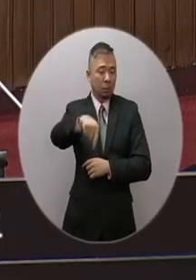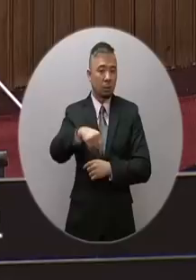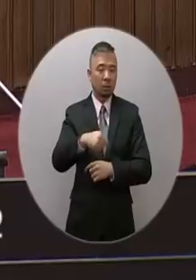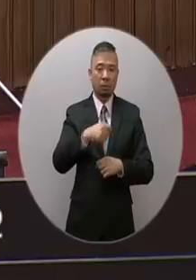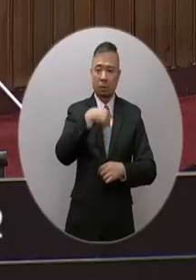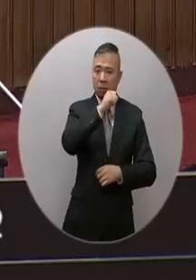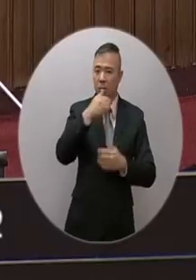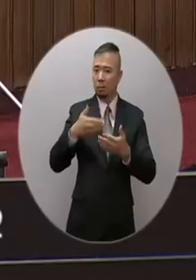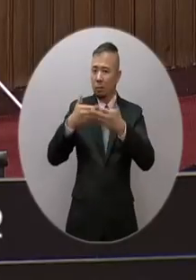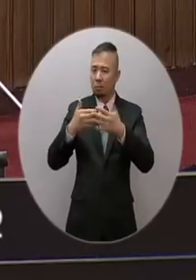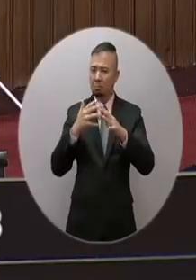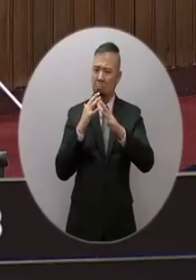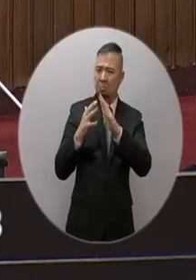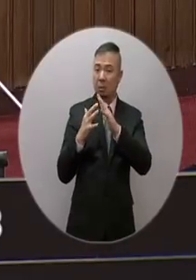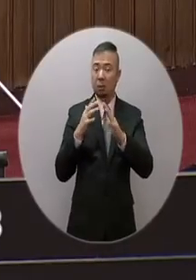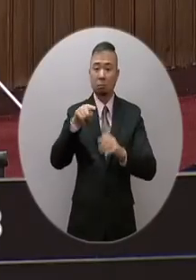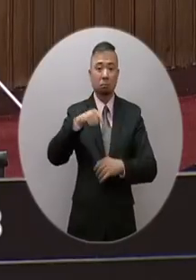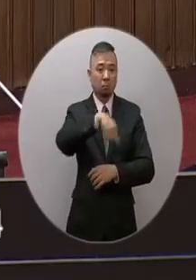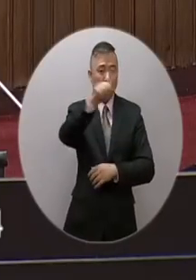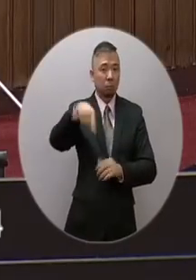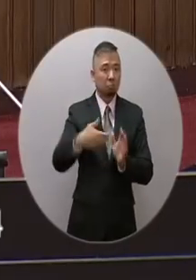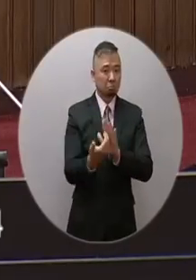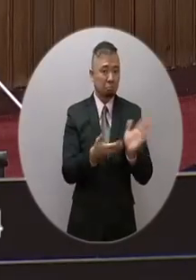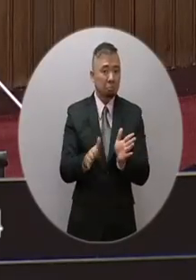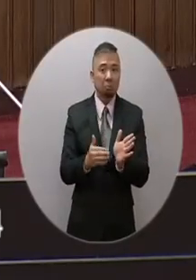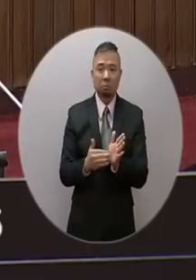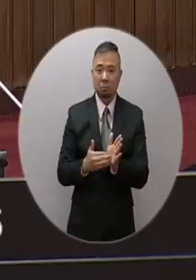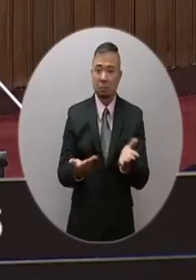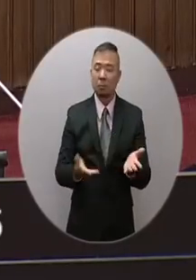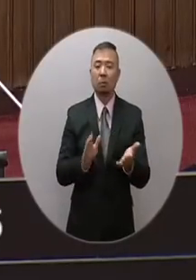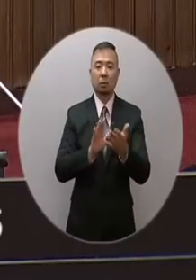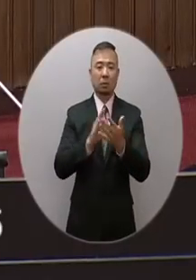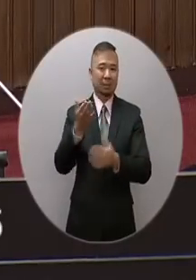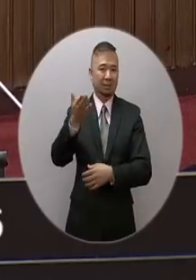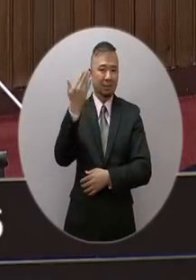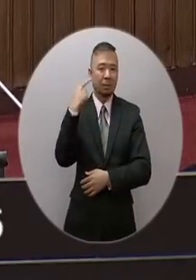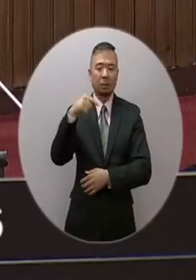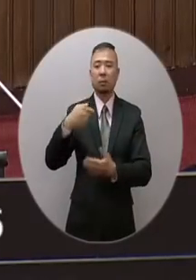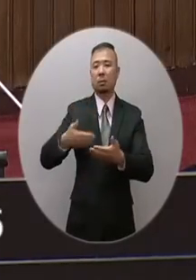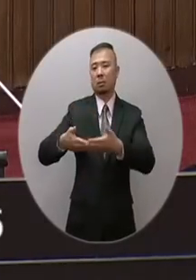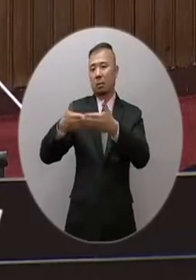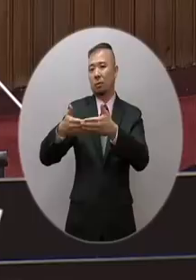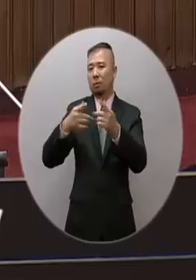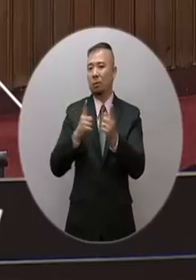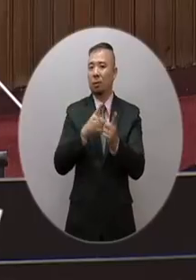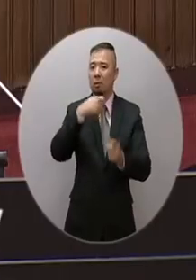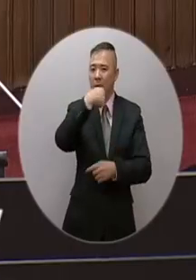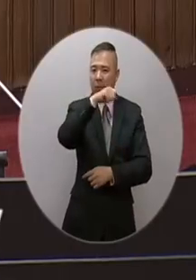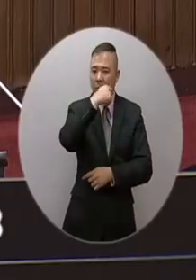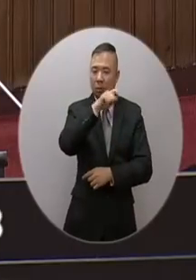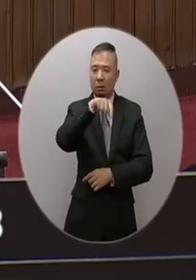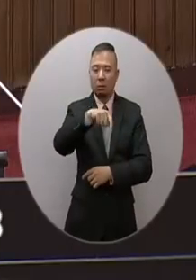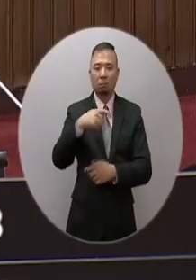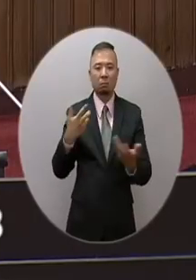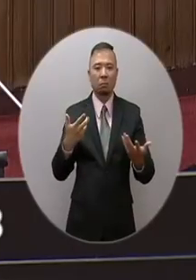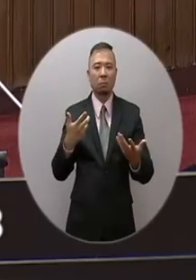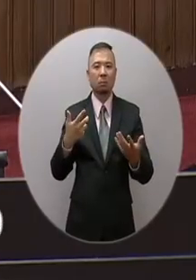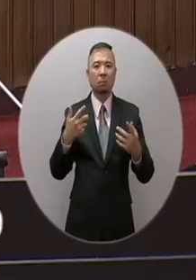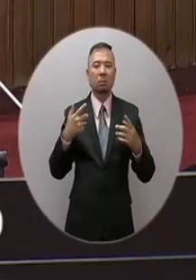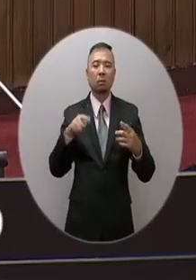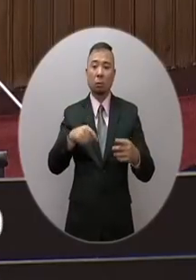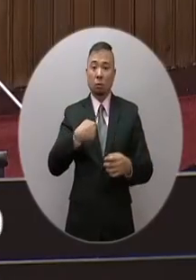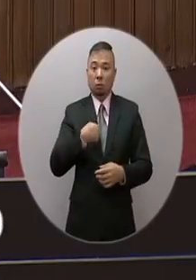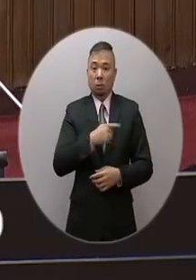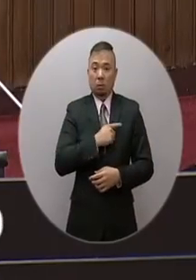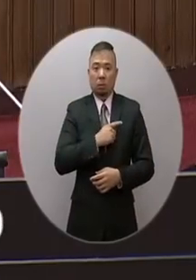策了吗？过往面对大陆对台的主张或建议，执政当局最自私的反应